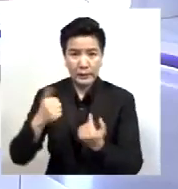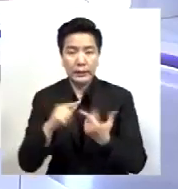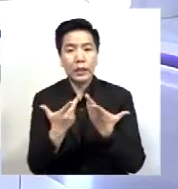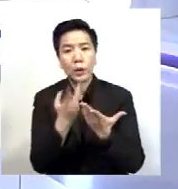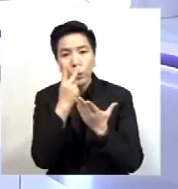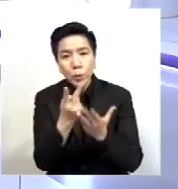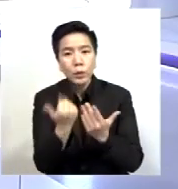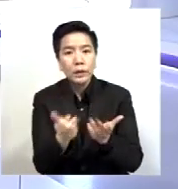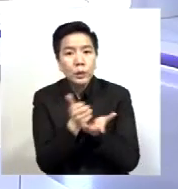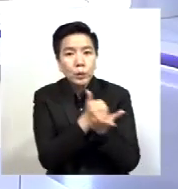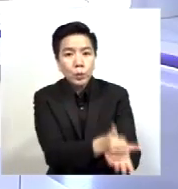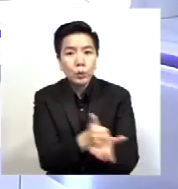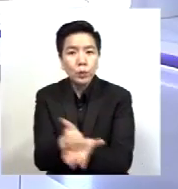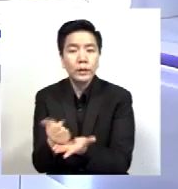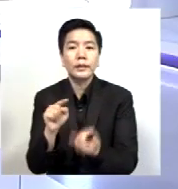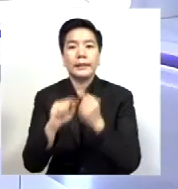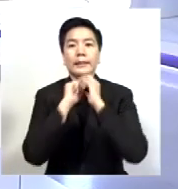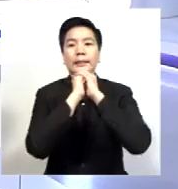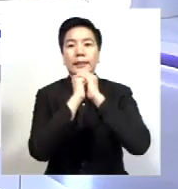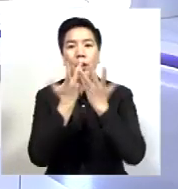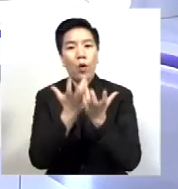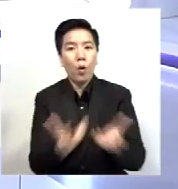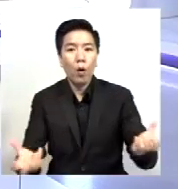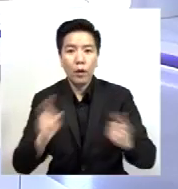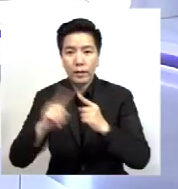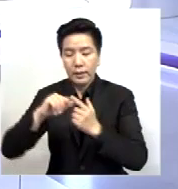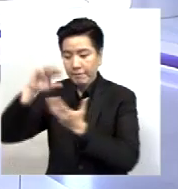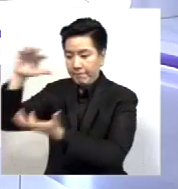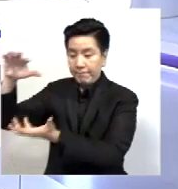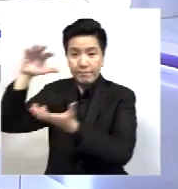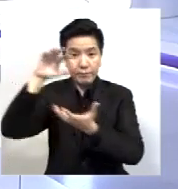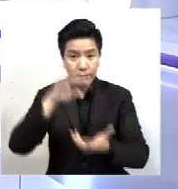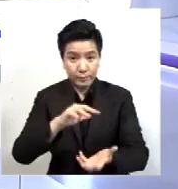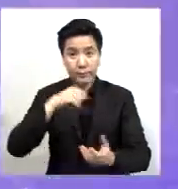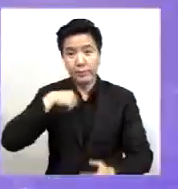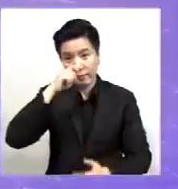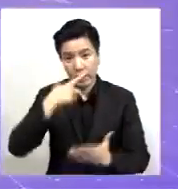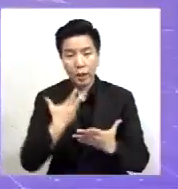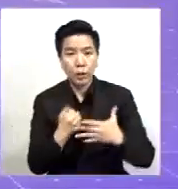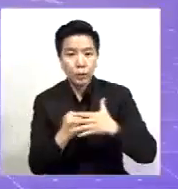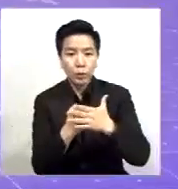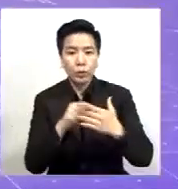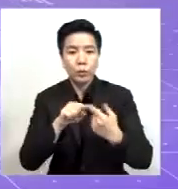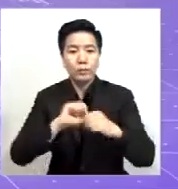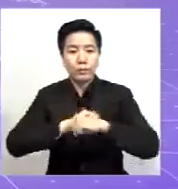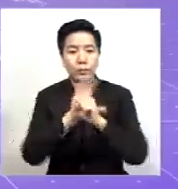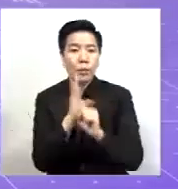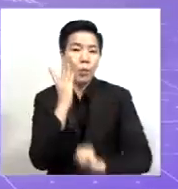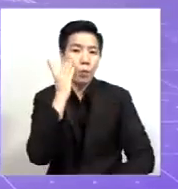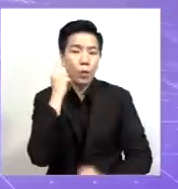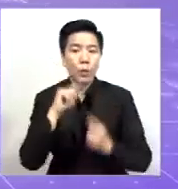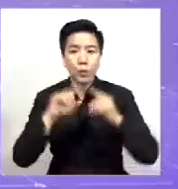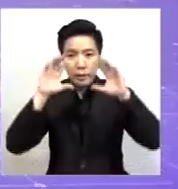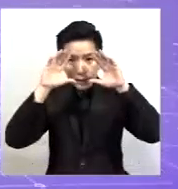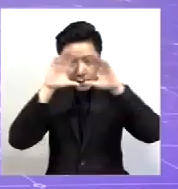มาดูความช่วยเหลือกันบ้างนะคะเป็นความช่วยเหลือจากจีนที่จัดส่งเวชภัณฑ์มาให้กับไทยเพื่อสู้กับโควิด-19 นะคะเมื่อวานนี้ก็มีการจัดส่งช่ว